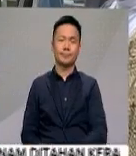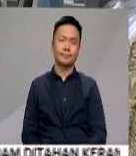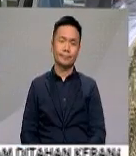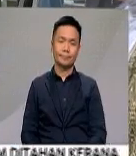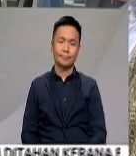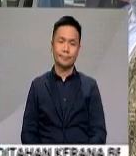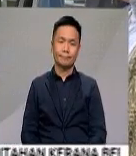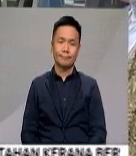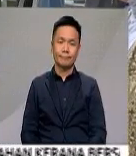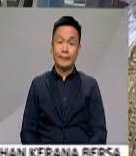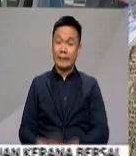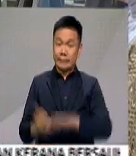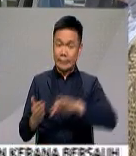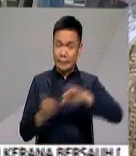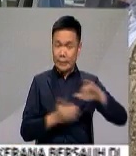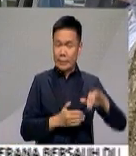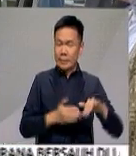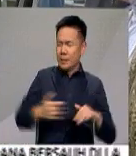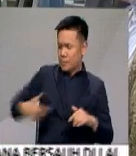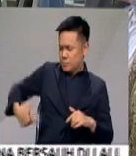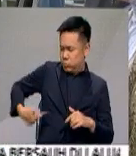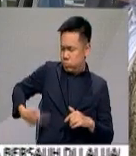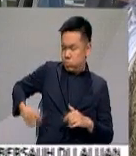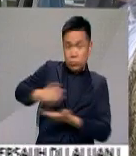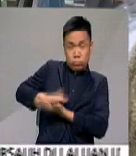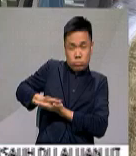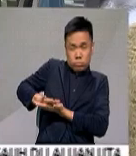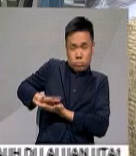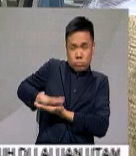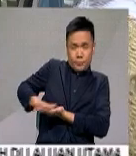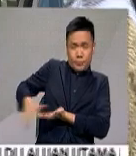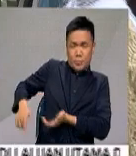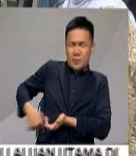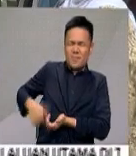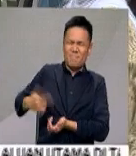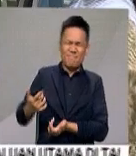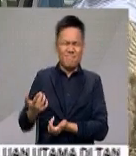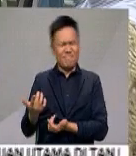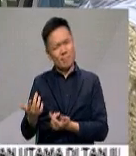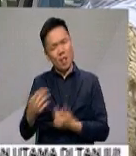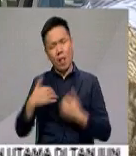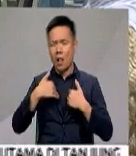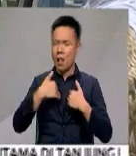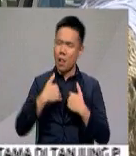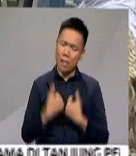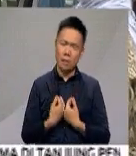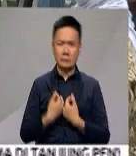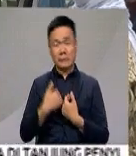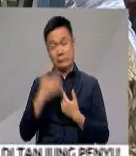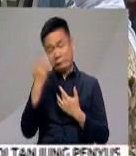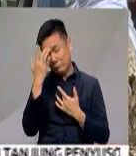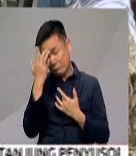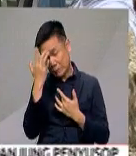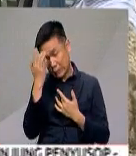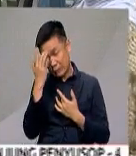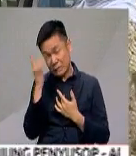Kadang-kadang tu dialisis ada turun naik penat dia lah, itu saja, tapi tak ada sakit yang kritikal ke apa sebelum